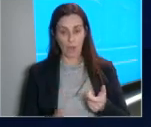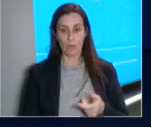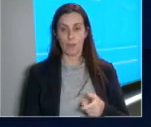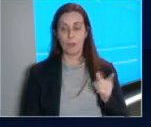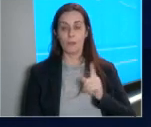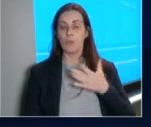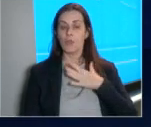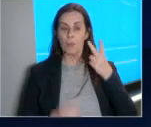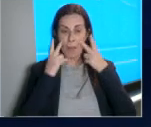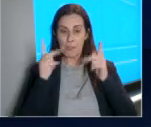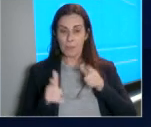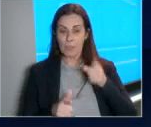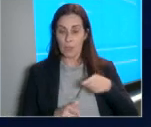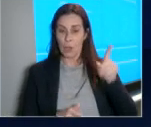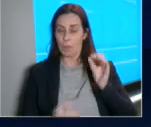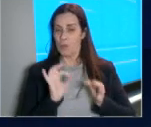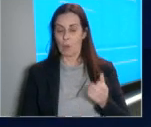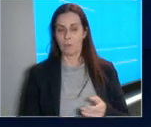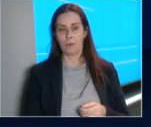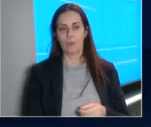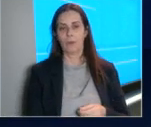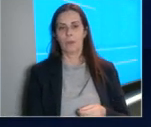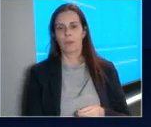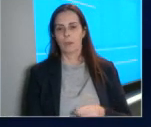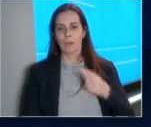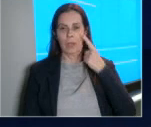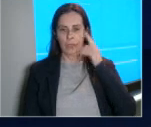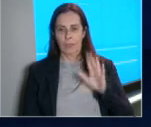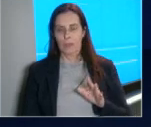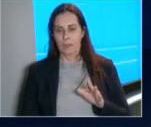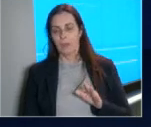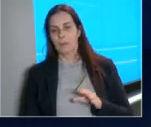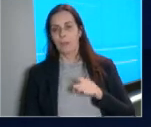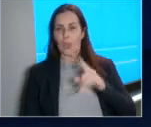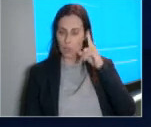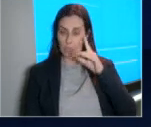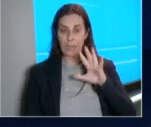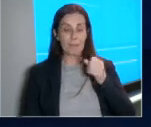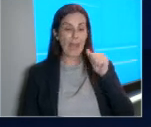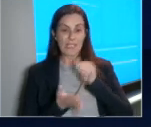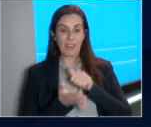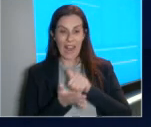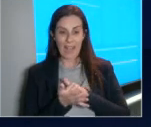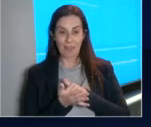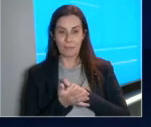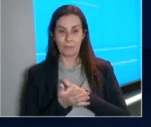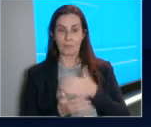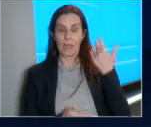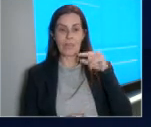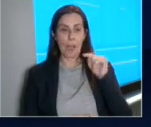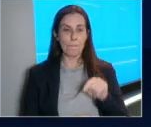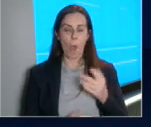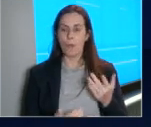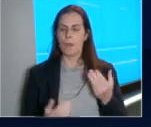מי שמחרחר מלחמה הוא זה שצריך לעמוד לדין. חבר הכנסת אבו שחאדה, תראה. אתה יודע מה, אם חלילה היה